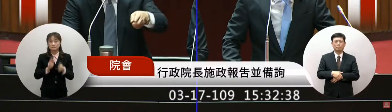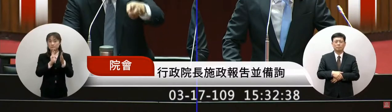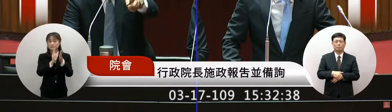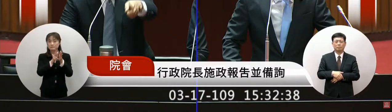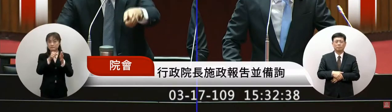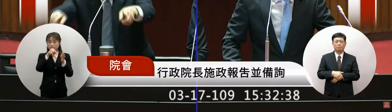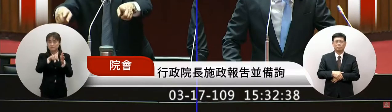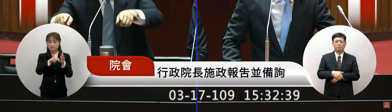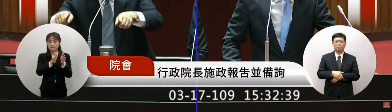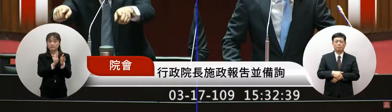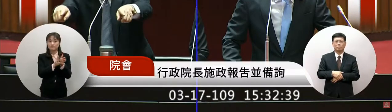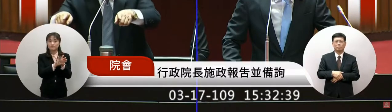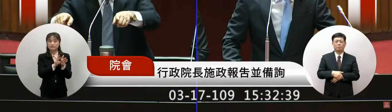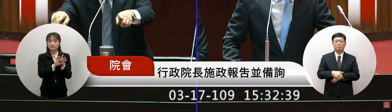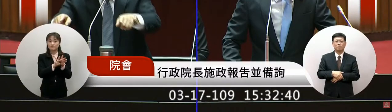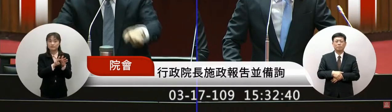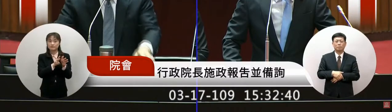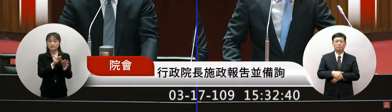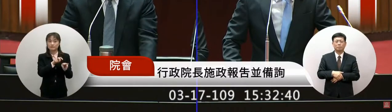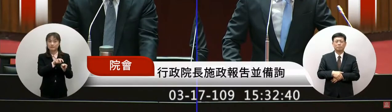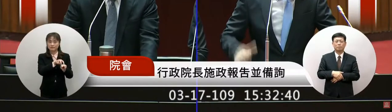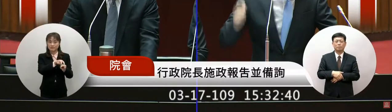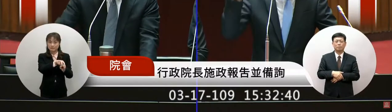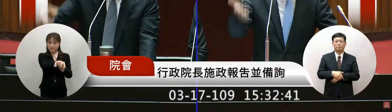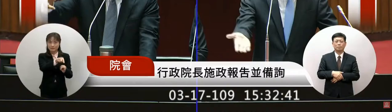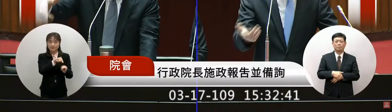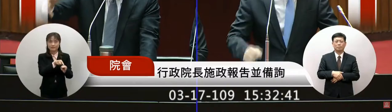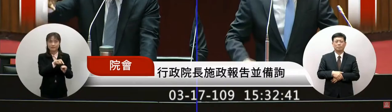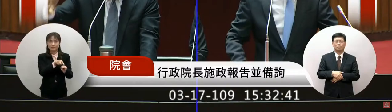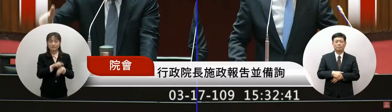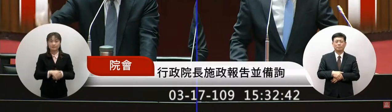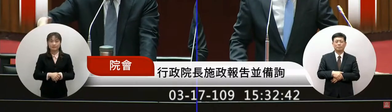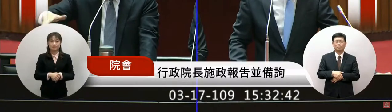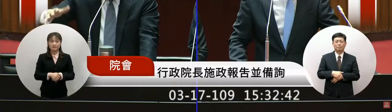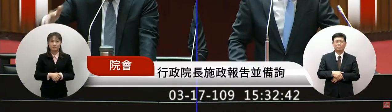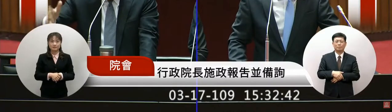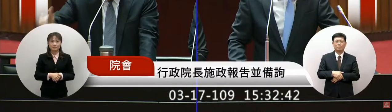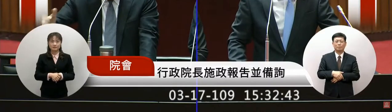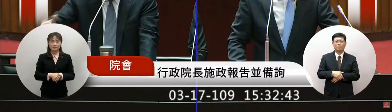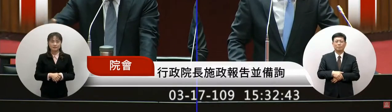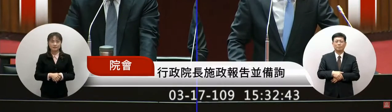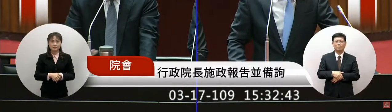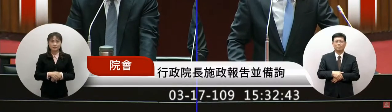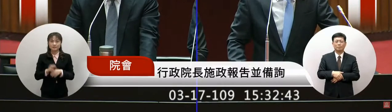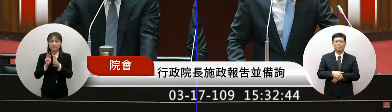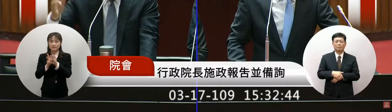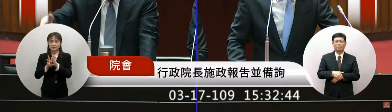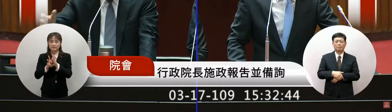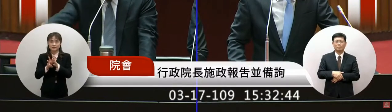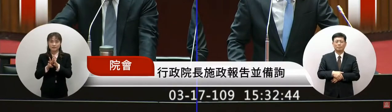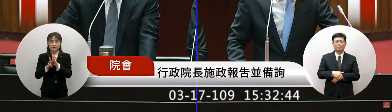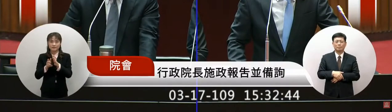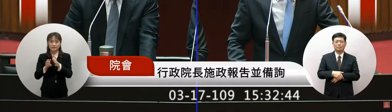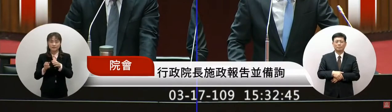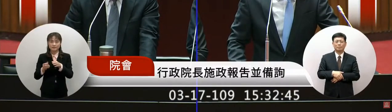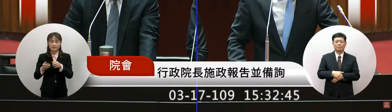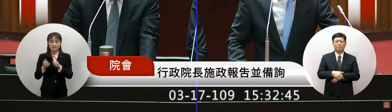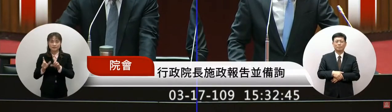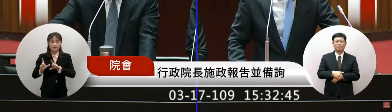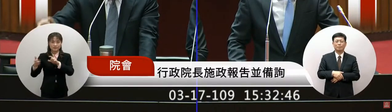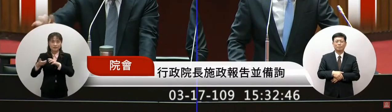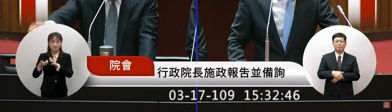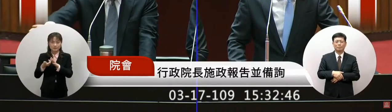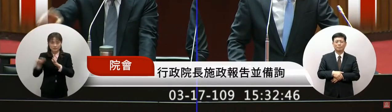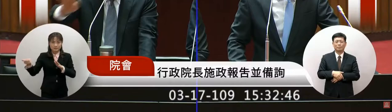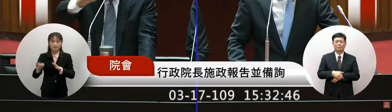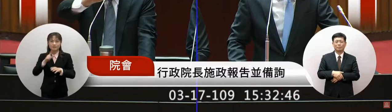是基的，迄叫做铁基路啦。 啊，这 铁路东移叫做铁路啦。哦，